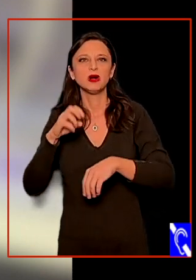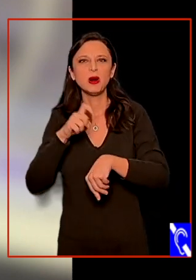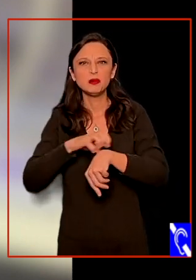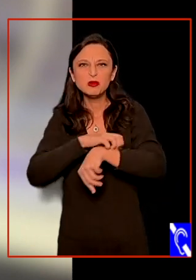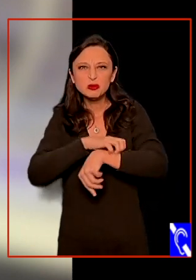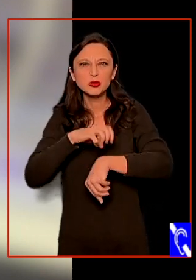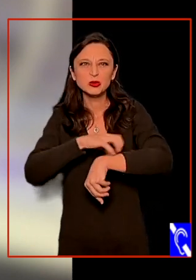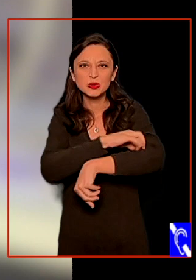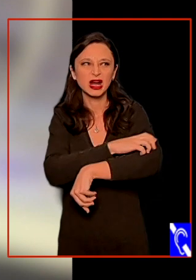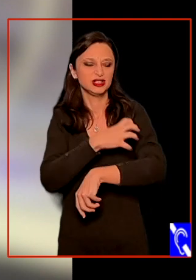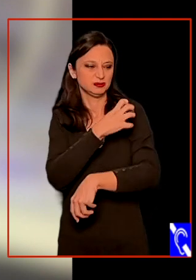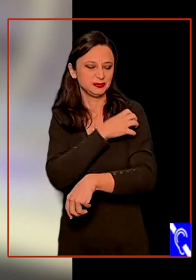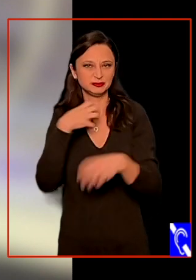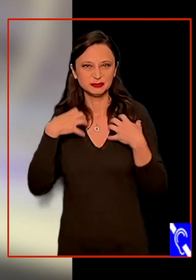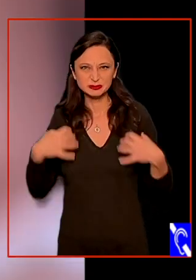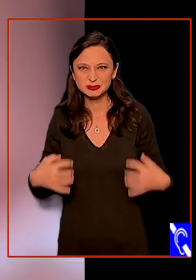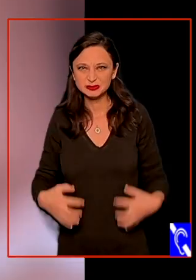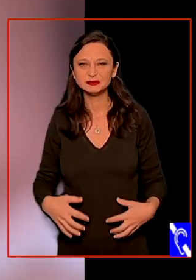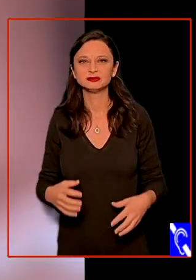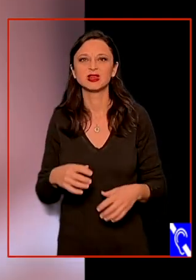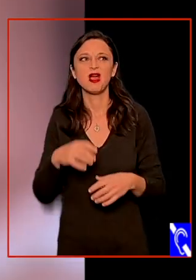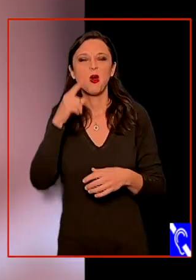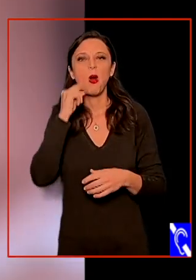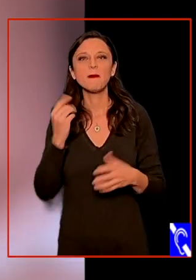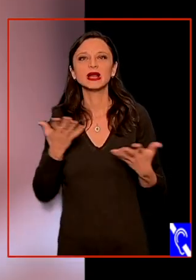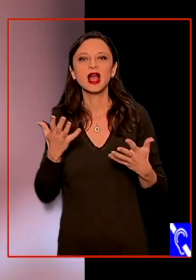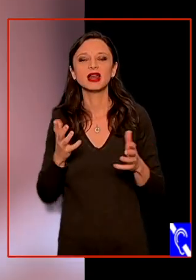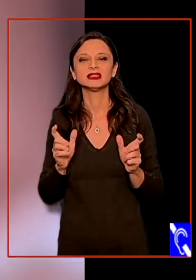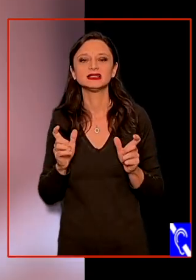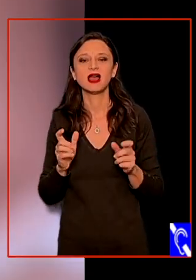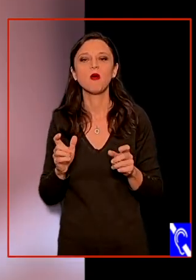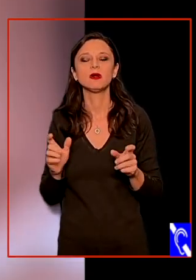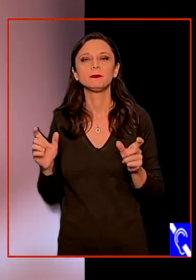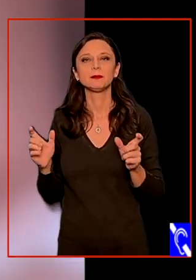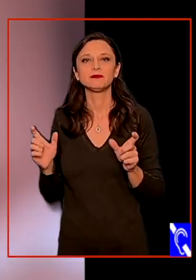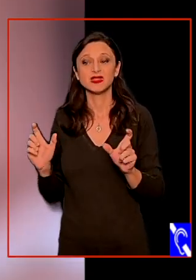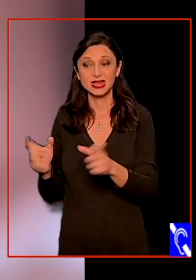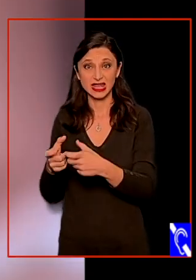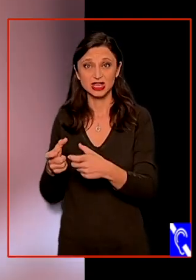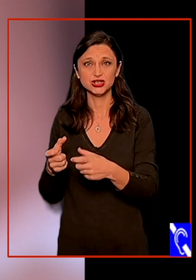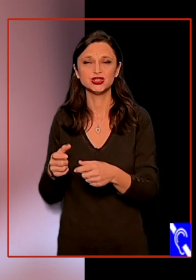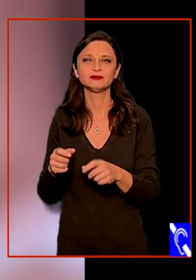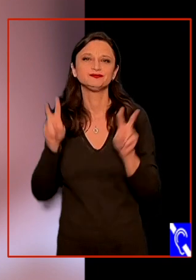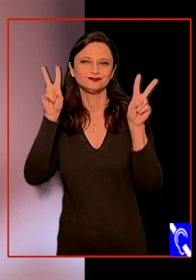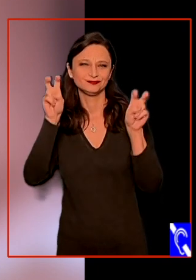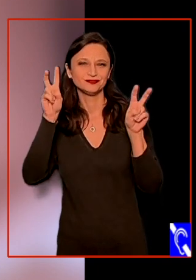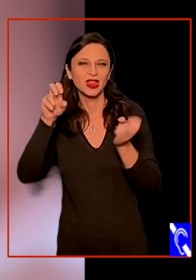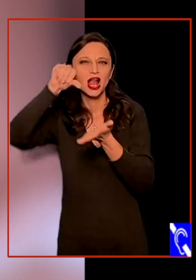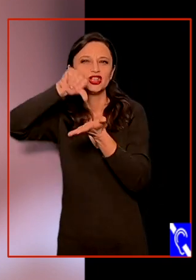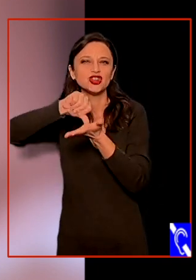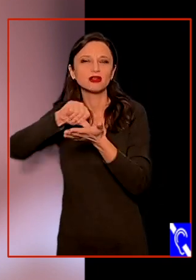per ansamblu oameni care de fapt stau închiși în trei așa zise centre pentru servicii